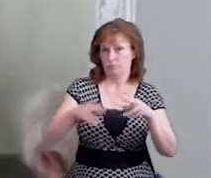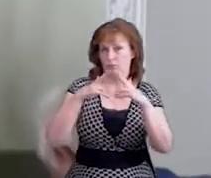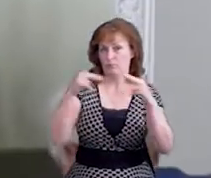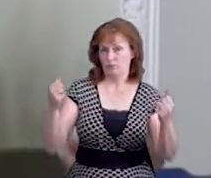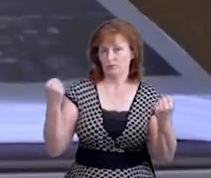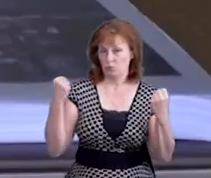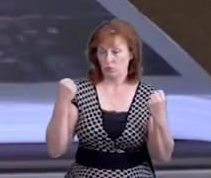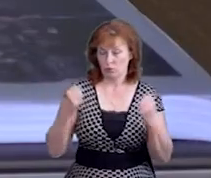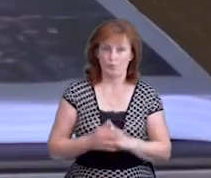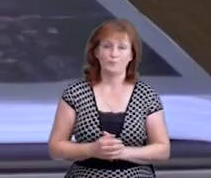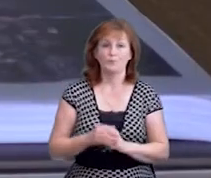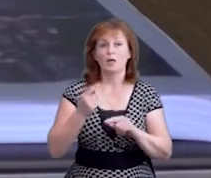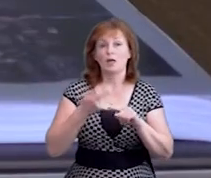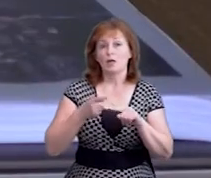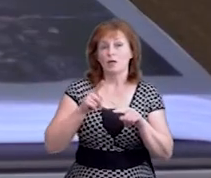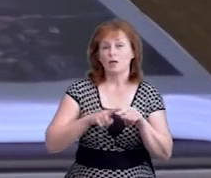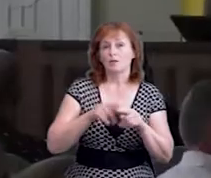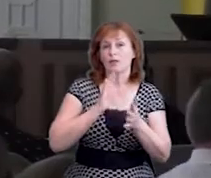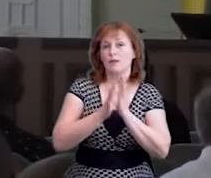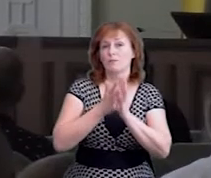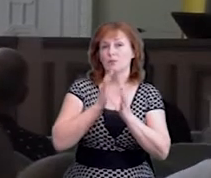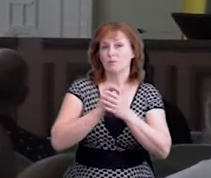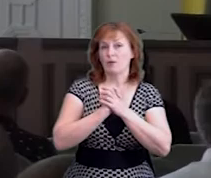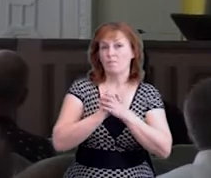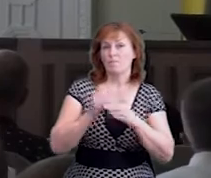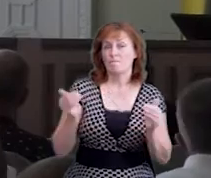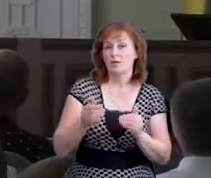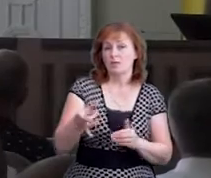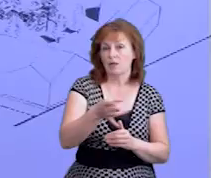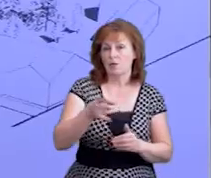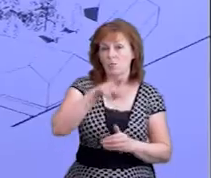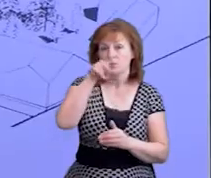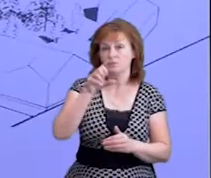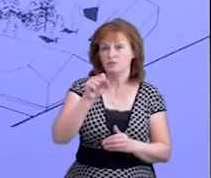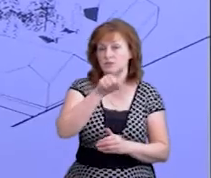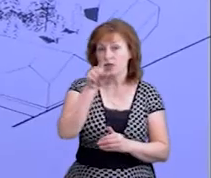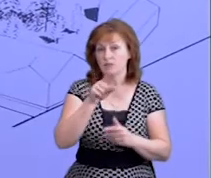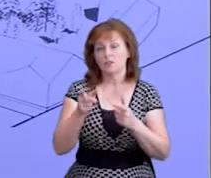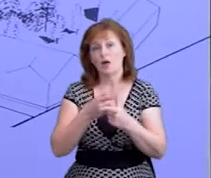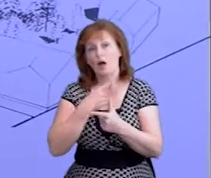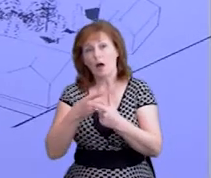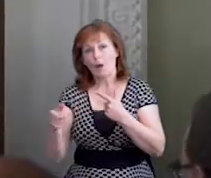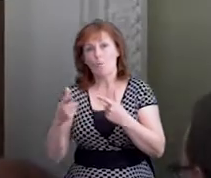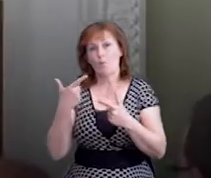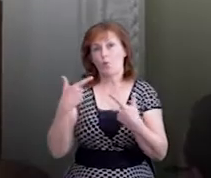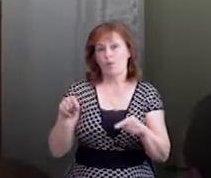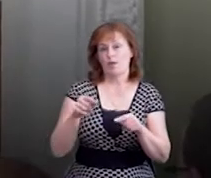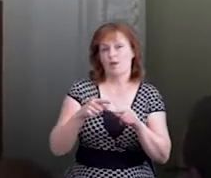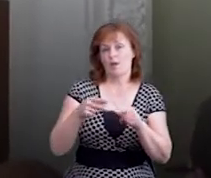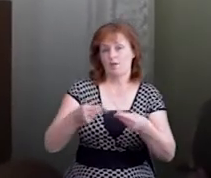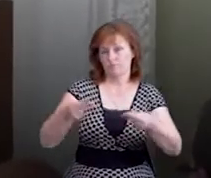дві. Це міжнародний спортивний центр на проспекті Миру у мікрорайоні ЗАЗу або палац спорту у Мар'їному гаю.